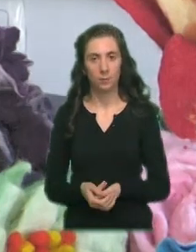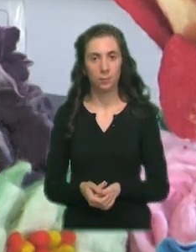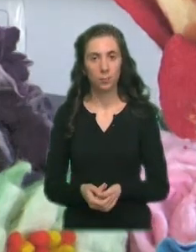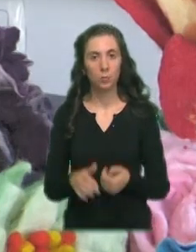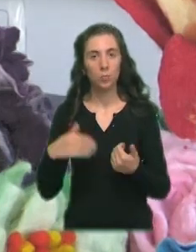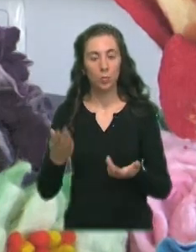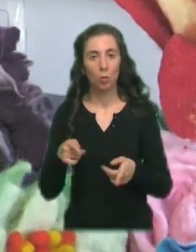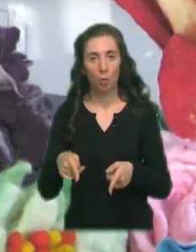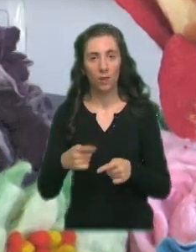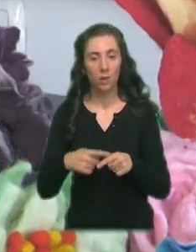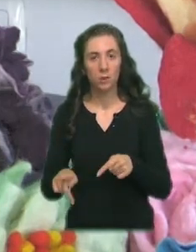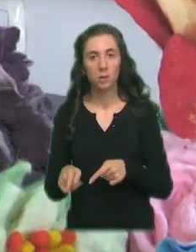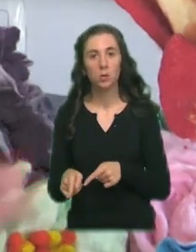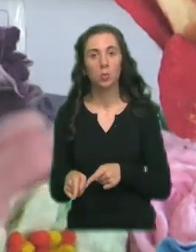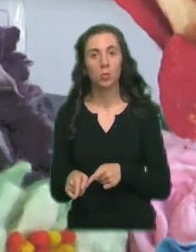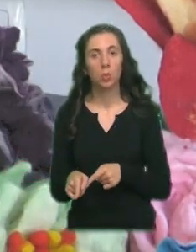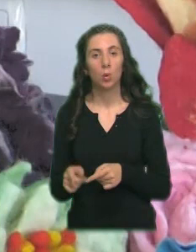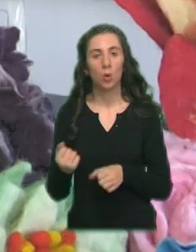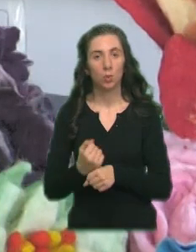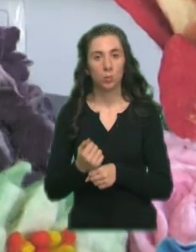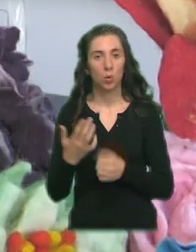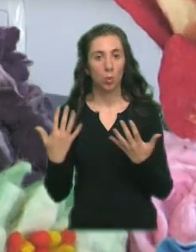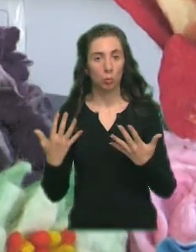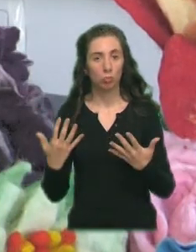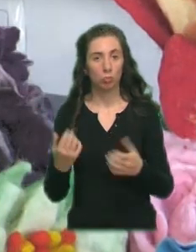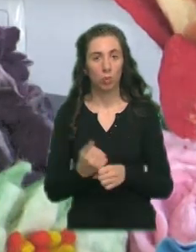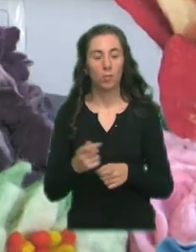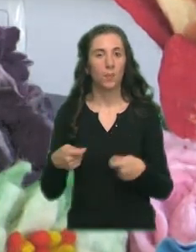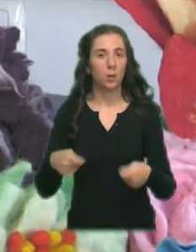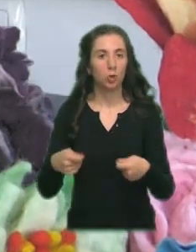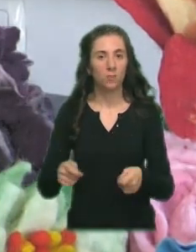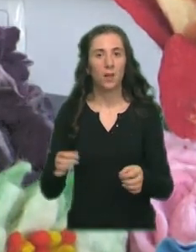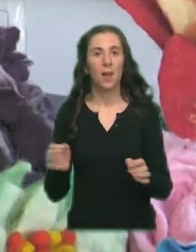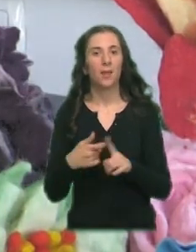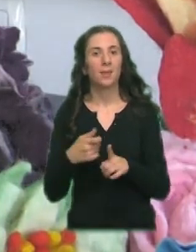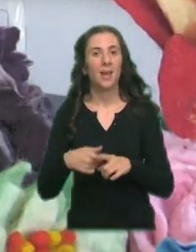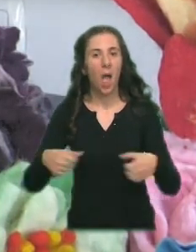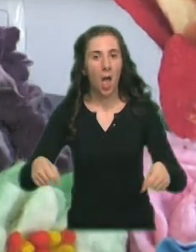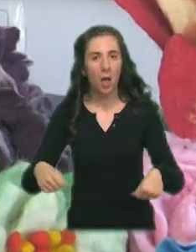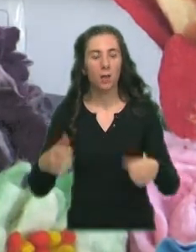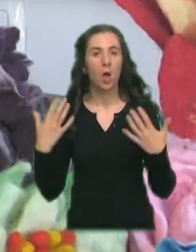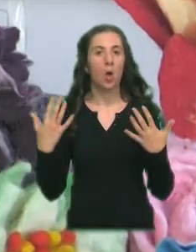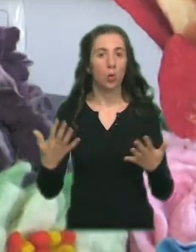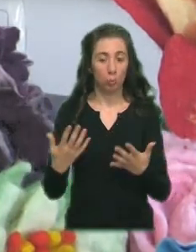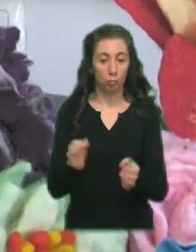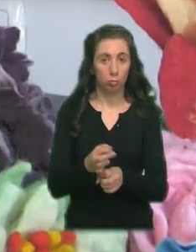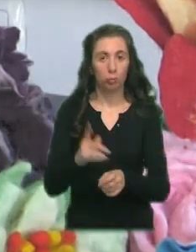Vlado je uključen u sve radionice, upravo po onom ritmu koje je kolegica spomenula, dakle mjesec dana u jednoj pa mjesec u